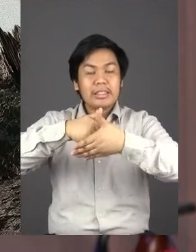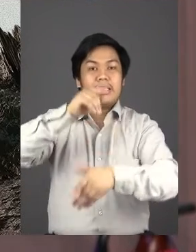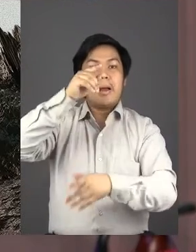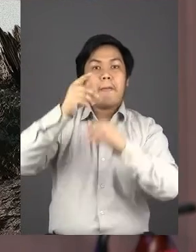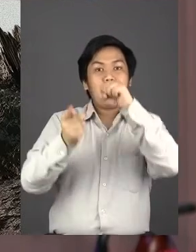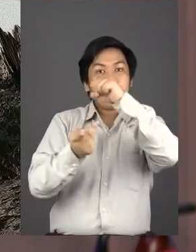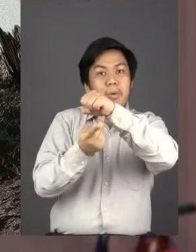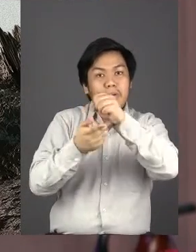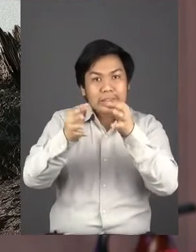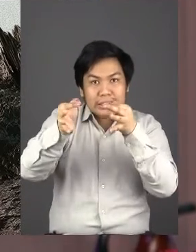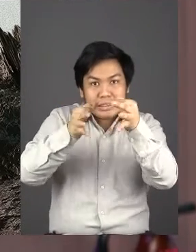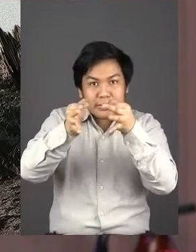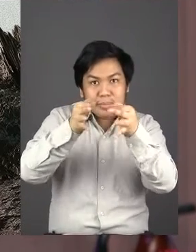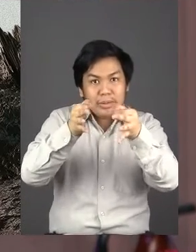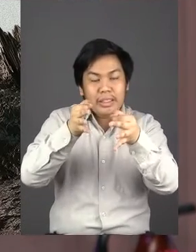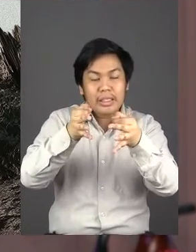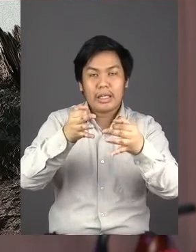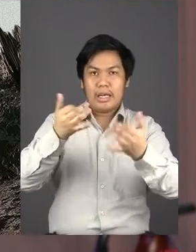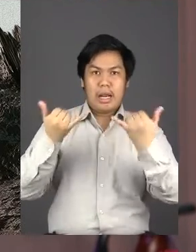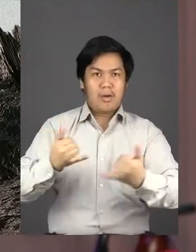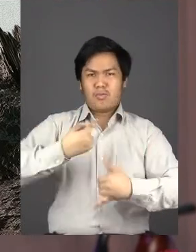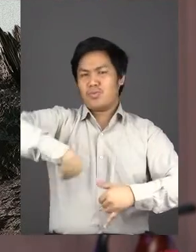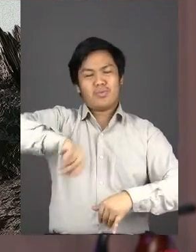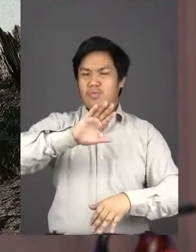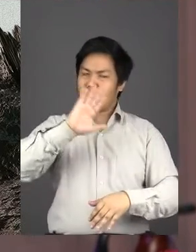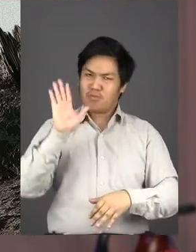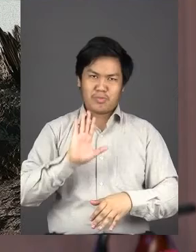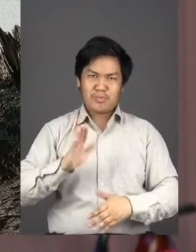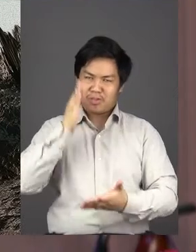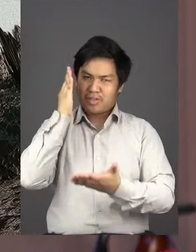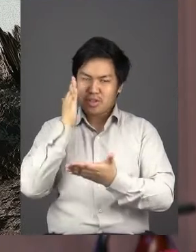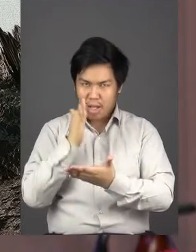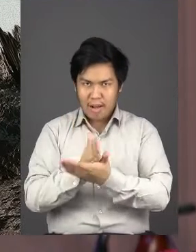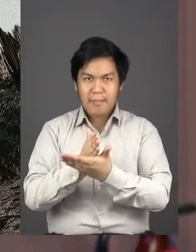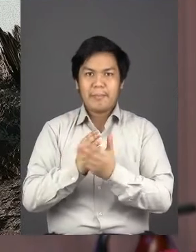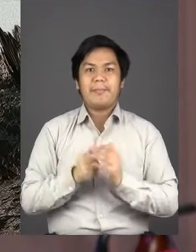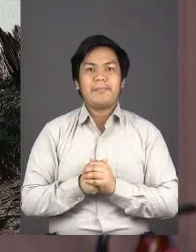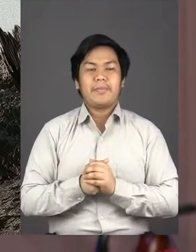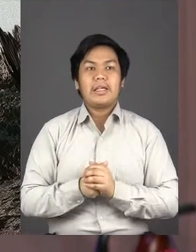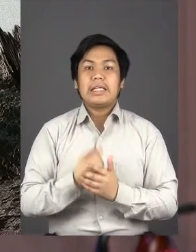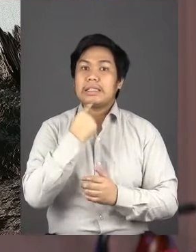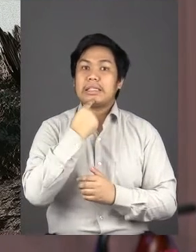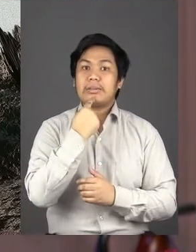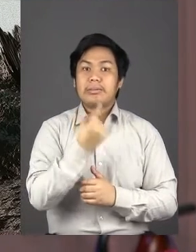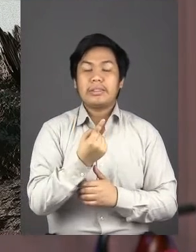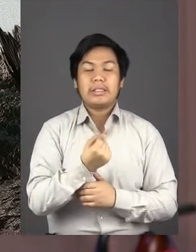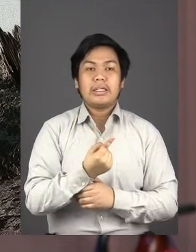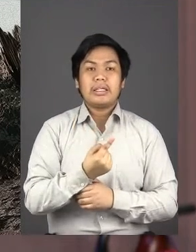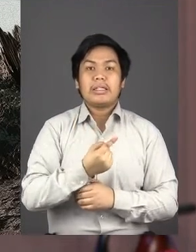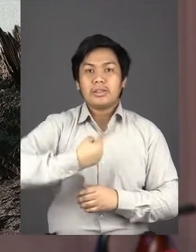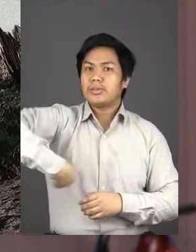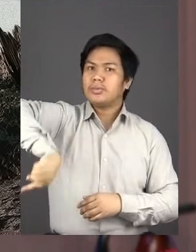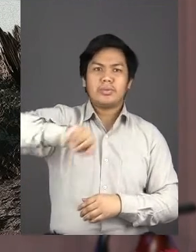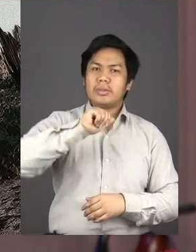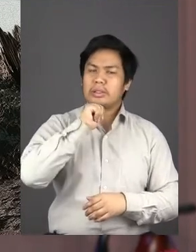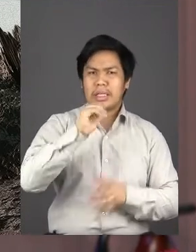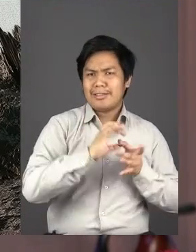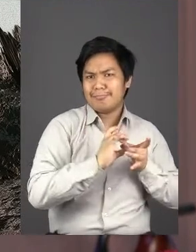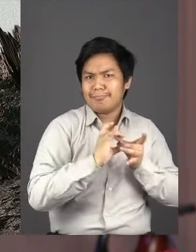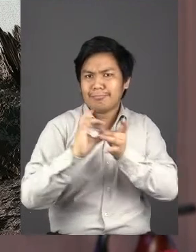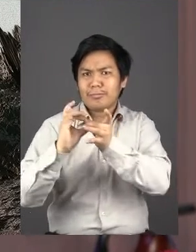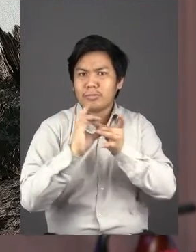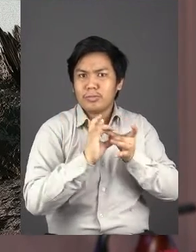Pablo dito, ngunit tayo po ay hindi na ganun. So ang sabi niya, hindi dapat maging partners with